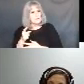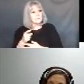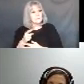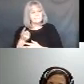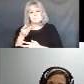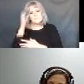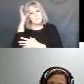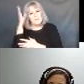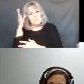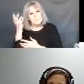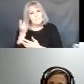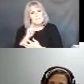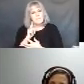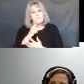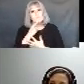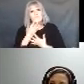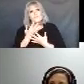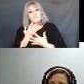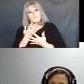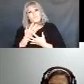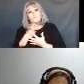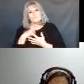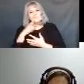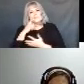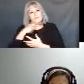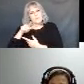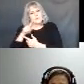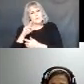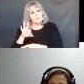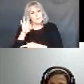Vir krag, vir wysheid